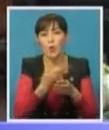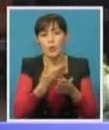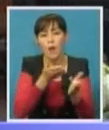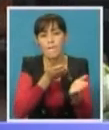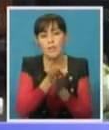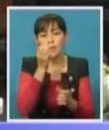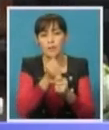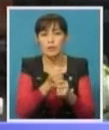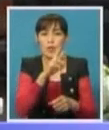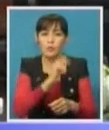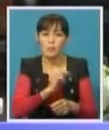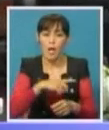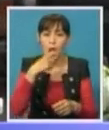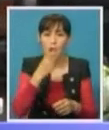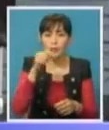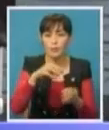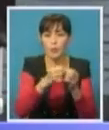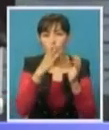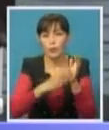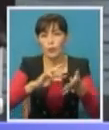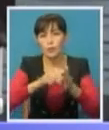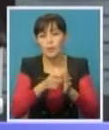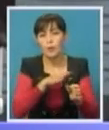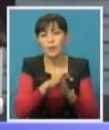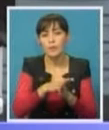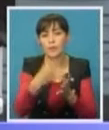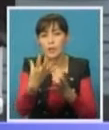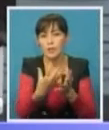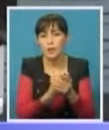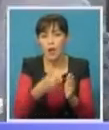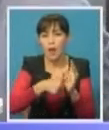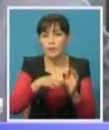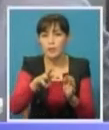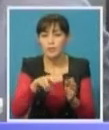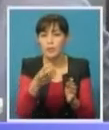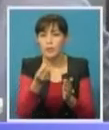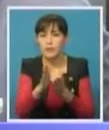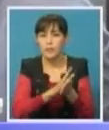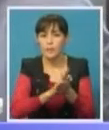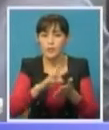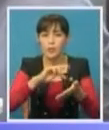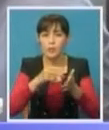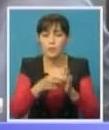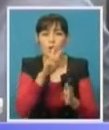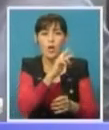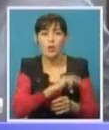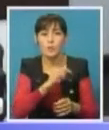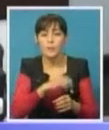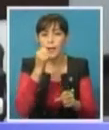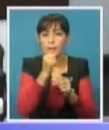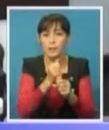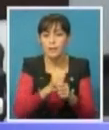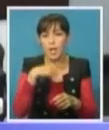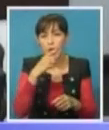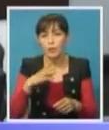атқарылып жатқан жұмыстар туралы баяндап, 19 жоба бойынша жеңіп алған 60 миллион теңгеге жуық грант аясында жобаланған жұмыстардың жасалып